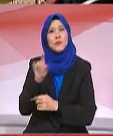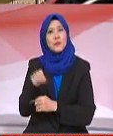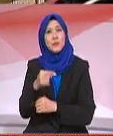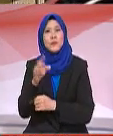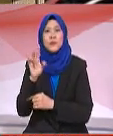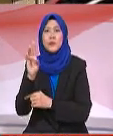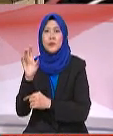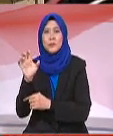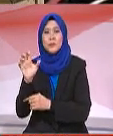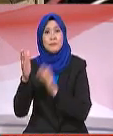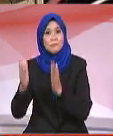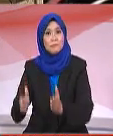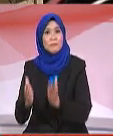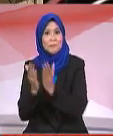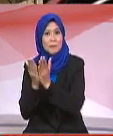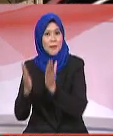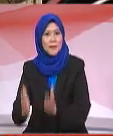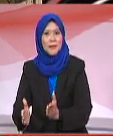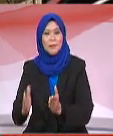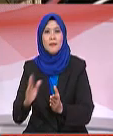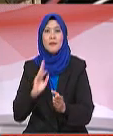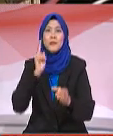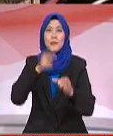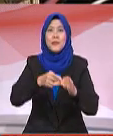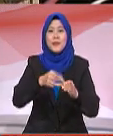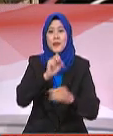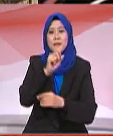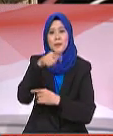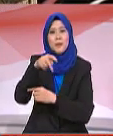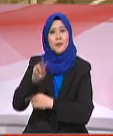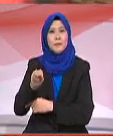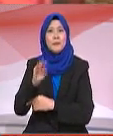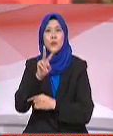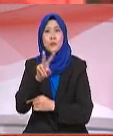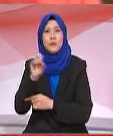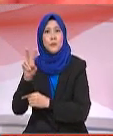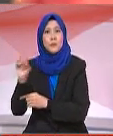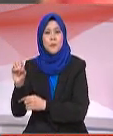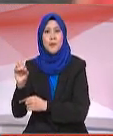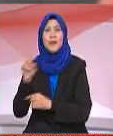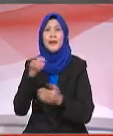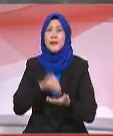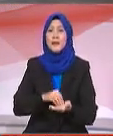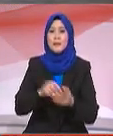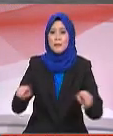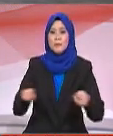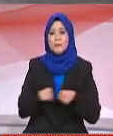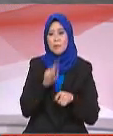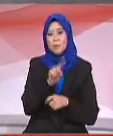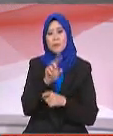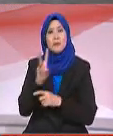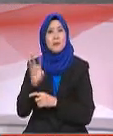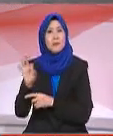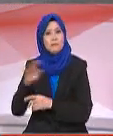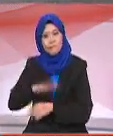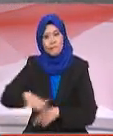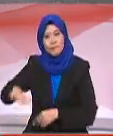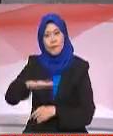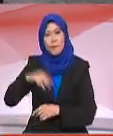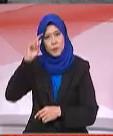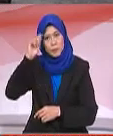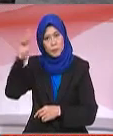18,743 calon menduduki peperiksaan SPM 2020 di 169 pusat peperiksaan di seluruh Terengganu.